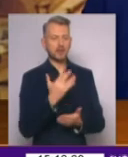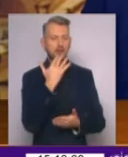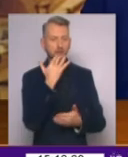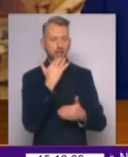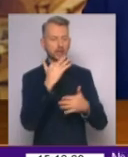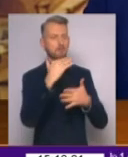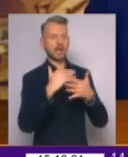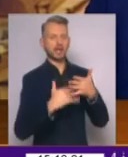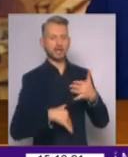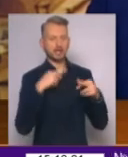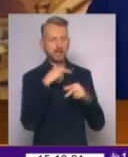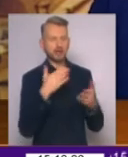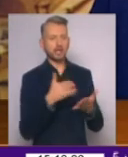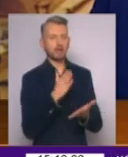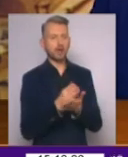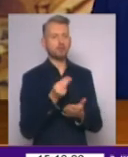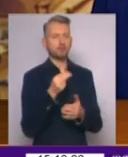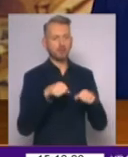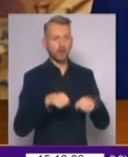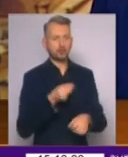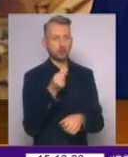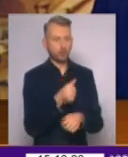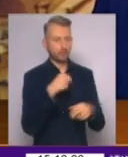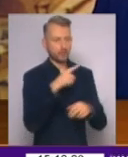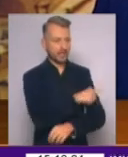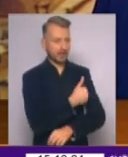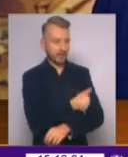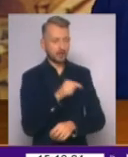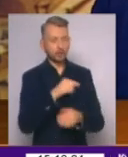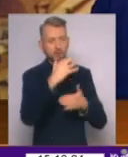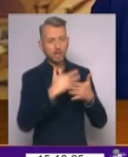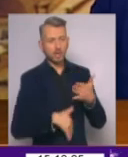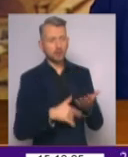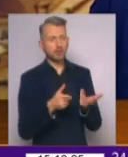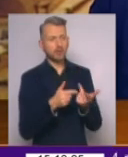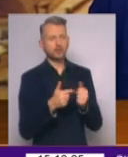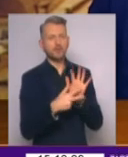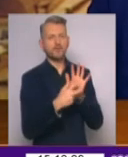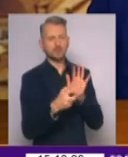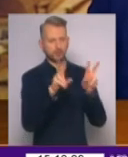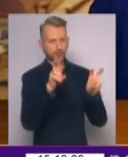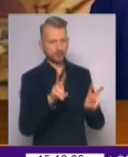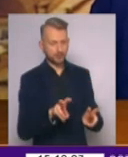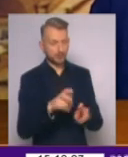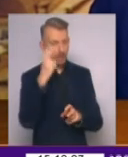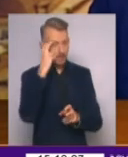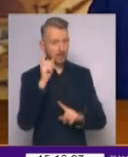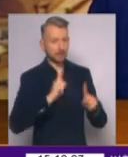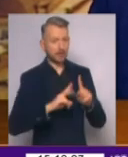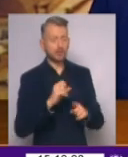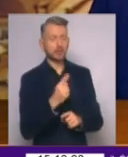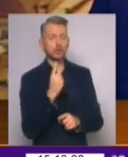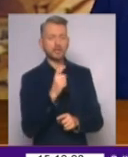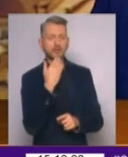перелік ліків, які мають право закуповувати лікарні. В цьому переліку приблизно налічується 800 ліків. І дійсно, Київрада на одній з своїх